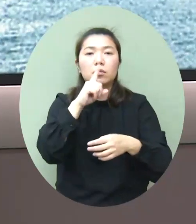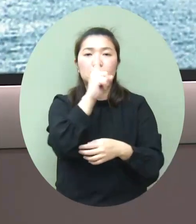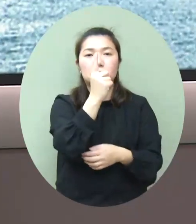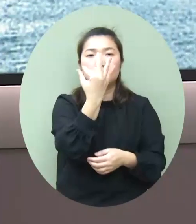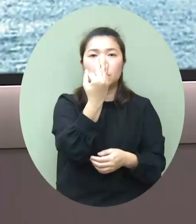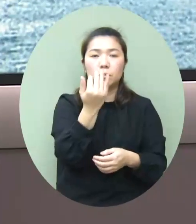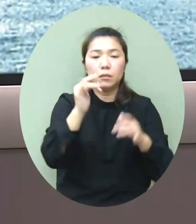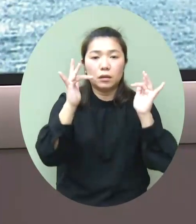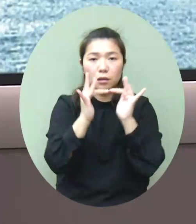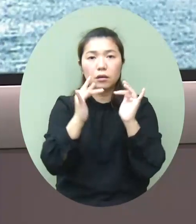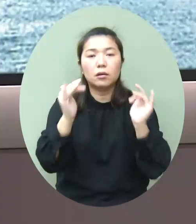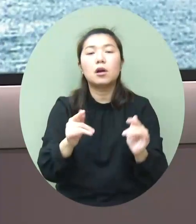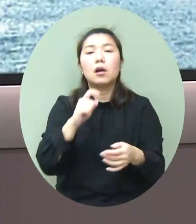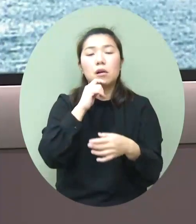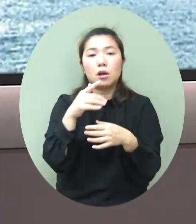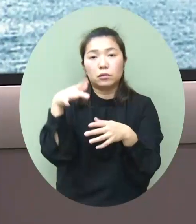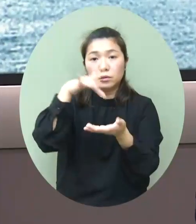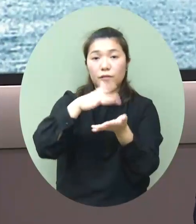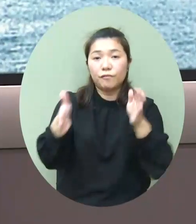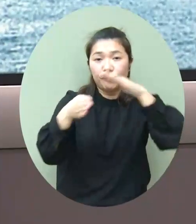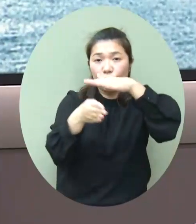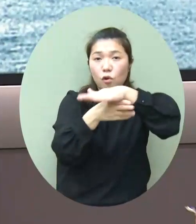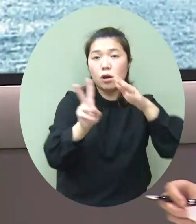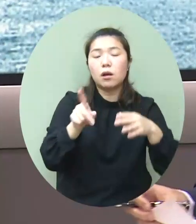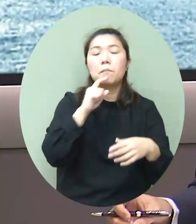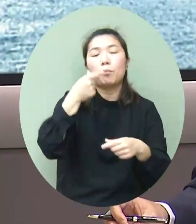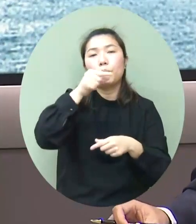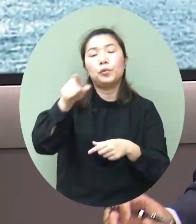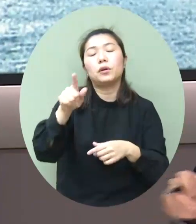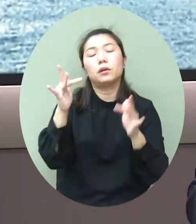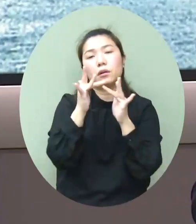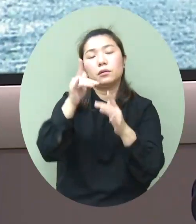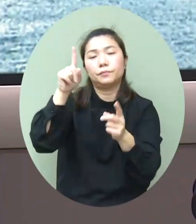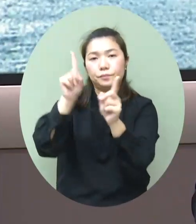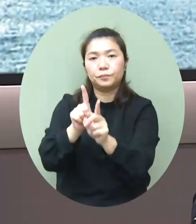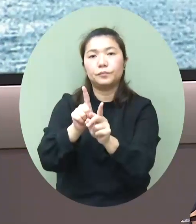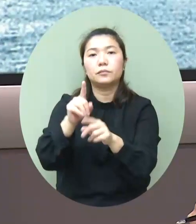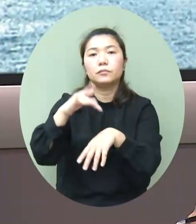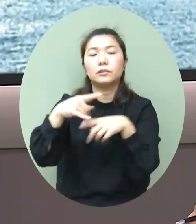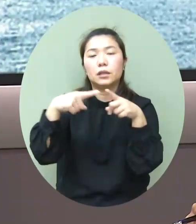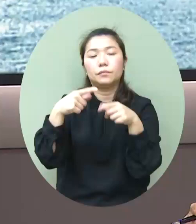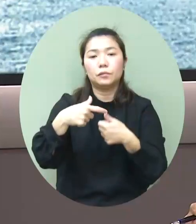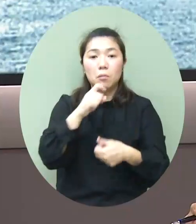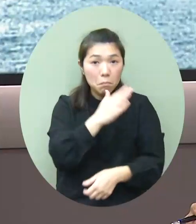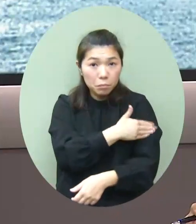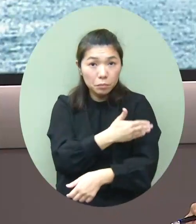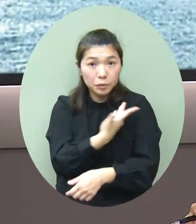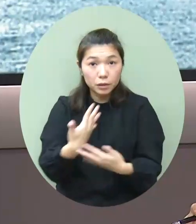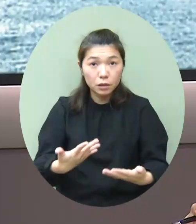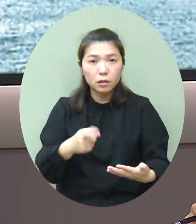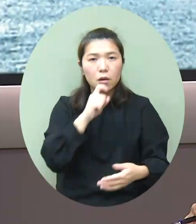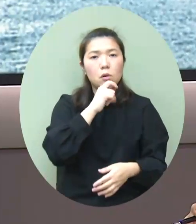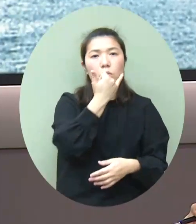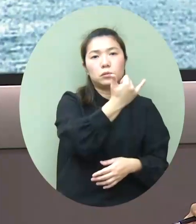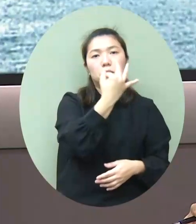86.8%，现在130多名的同房的病人列为紧密的接触者，60名的病人就